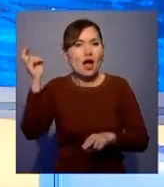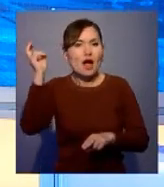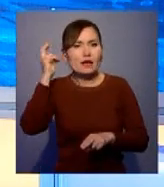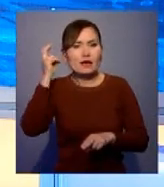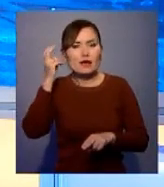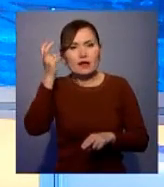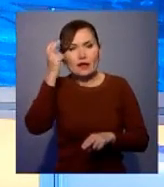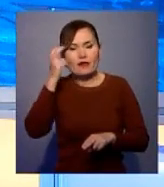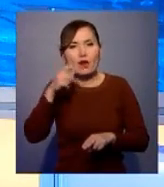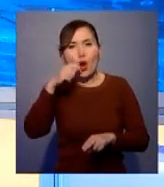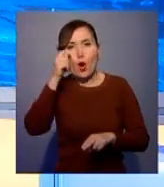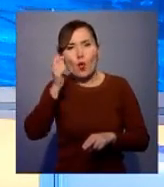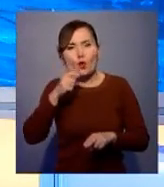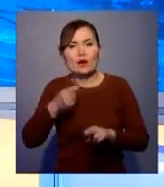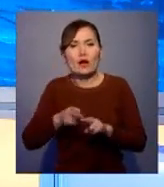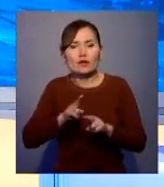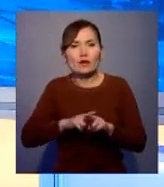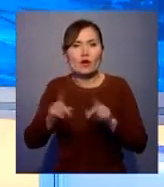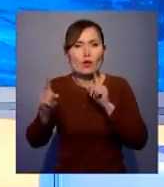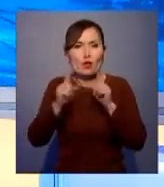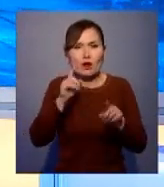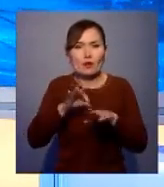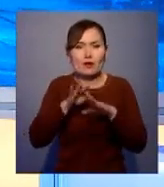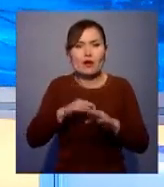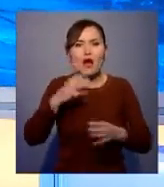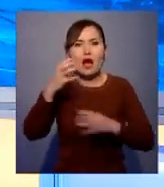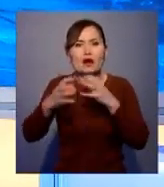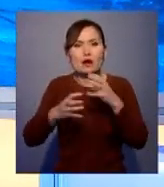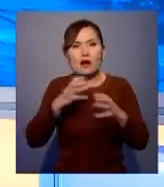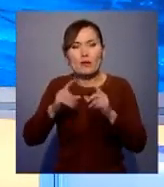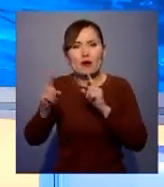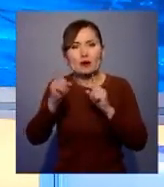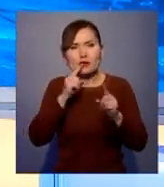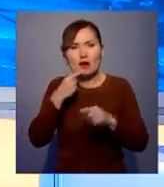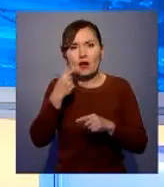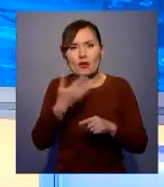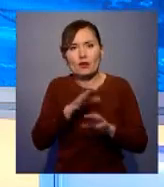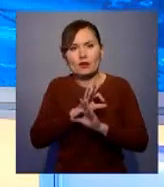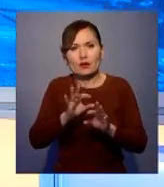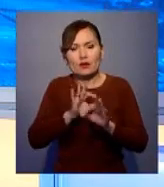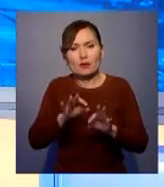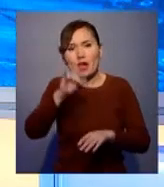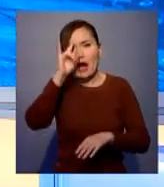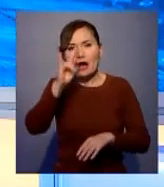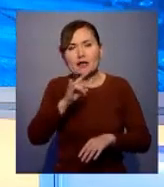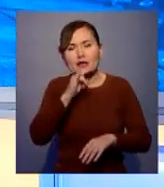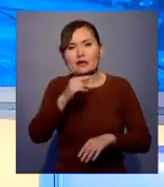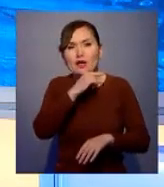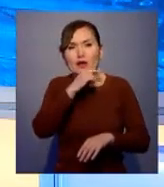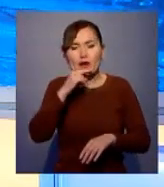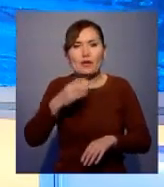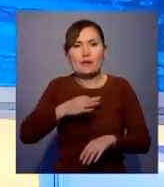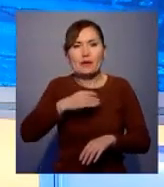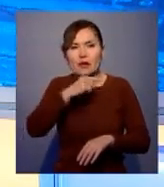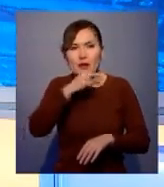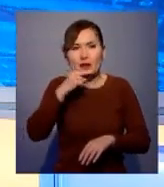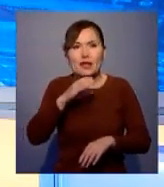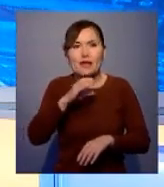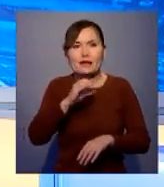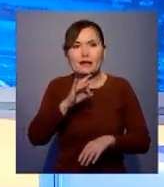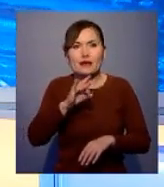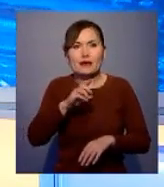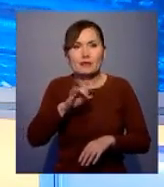өткен Украина Петролиум Маркет деп аталатын халықаралық конференция барысында айтылды. Жиынға Қазақстаннан бөлек Ресей, Беларусь,